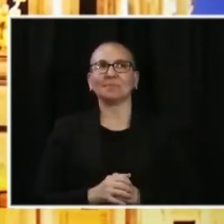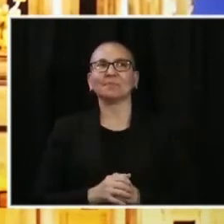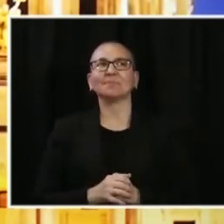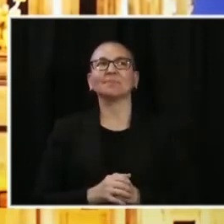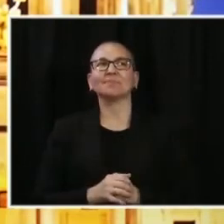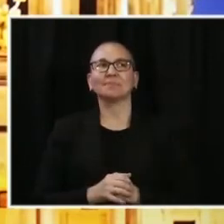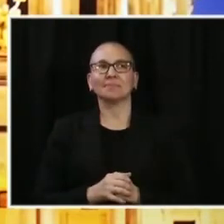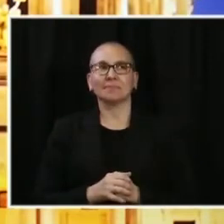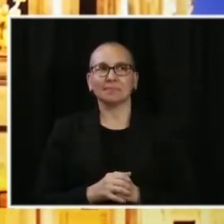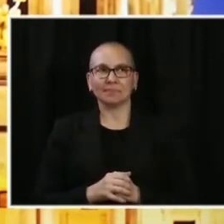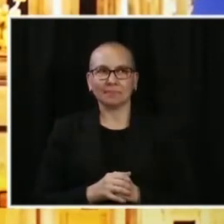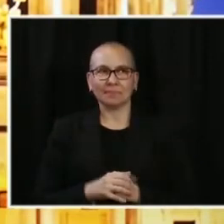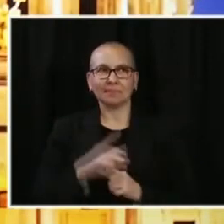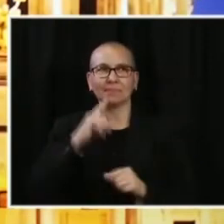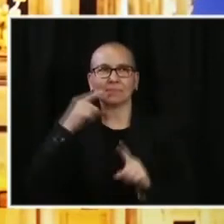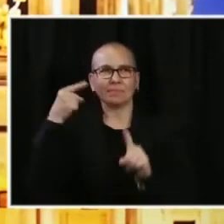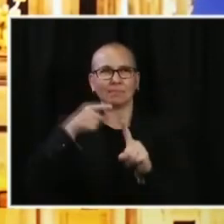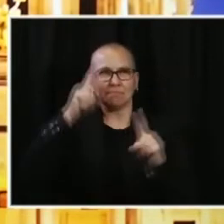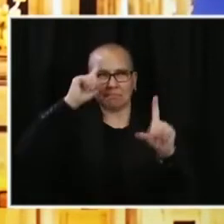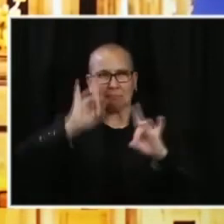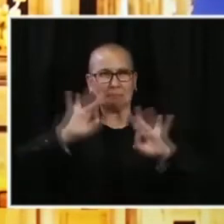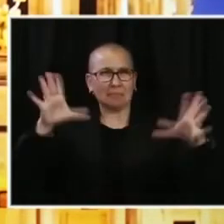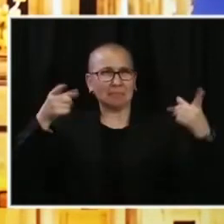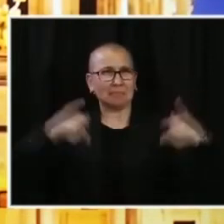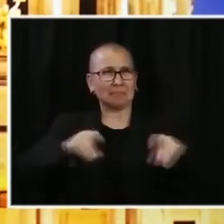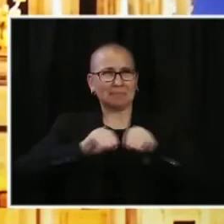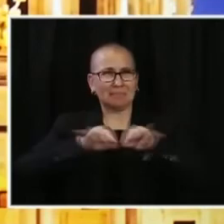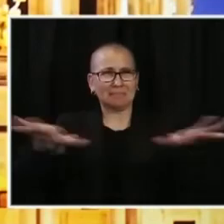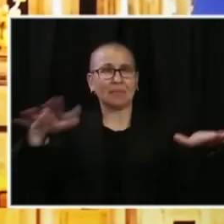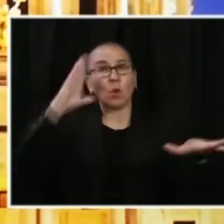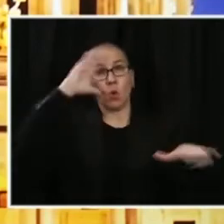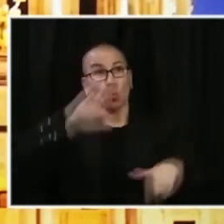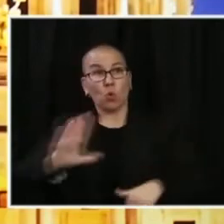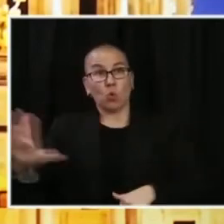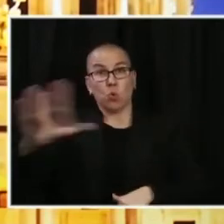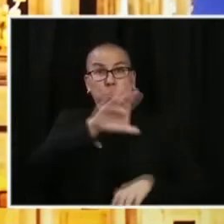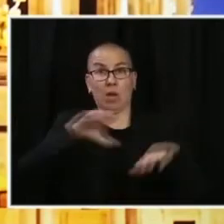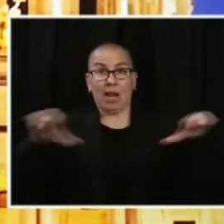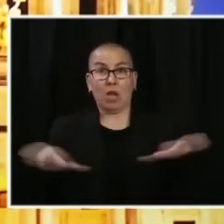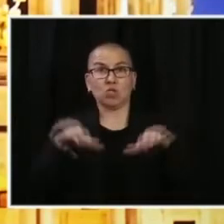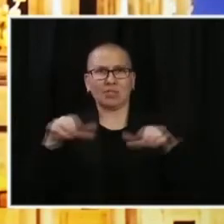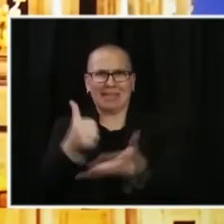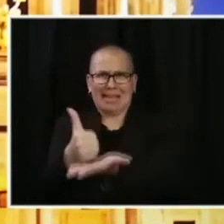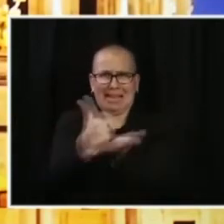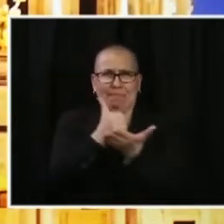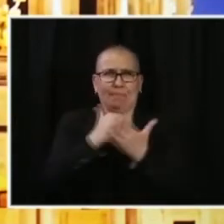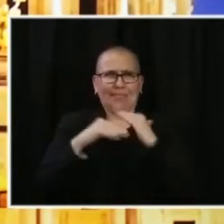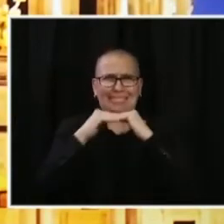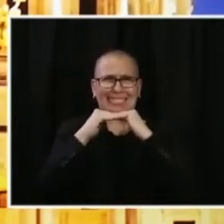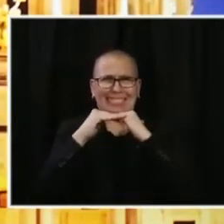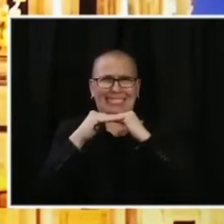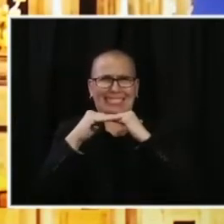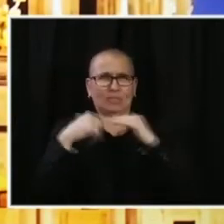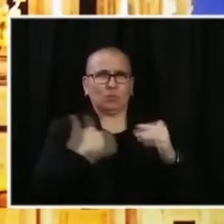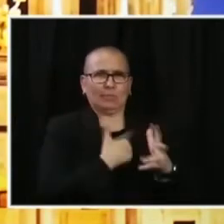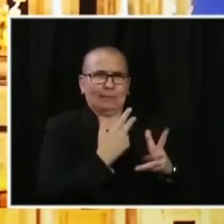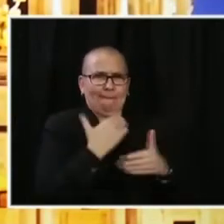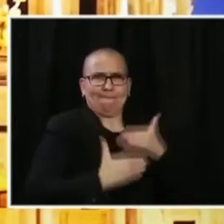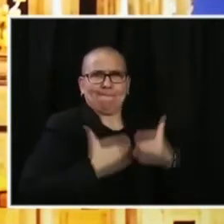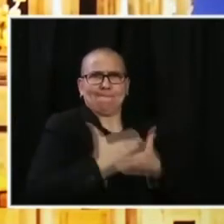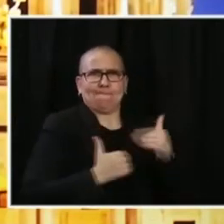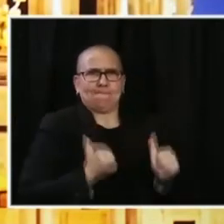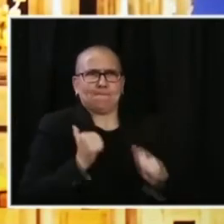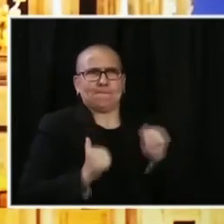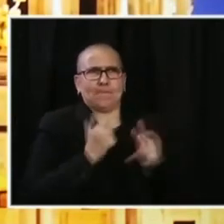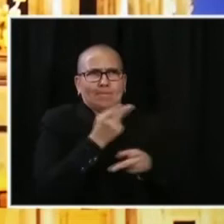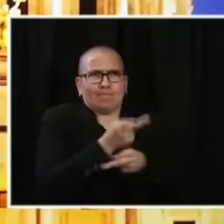này giờ tôi ta la họ cũng như bó được họ kể cơ nội dân nhúa một trả cho lợi lợi thế của sao đấy nhắc họ nói với tôi là bé một cô chủ là giả